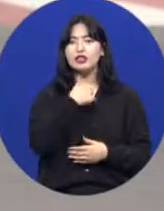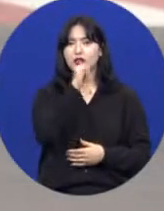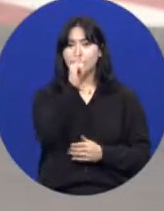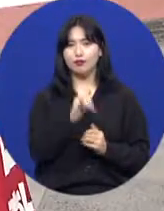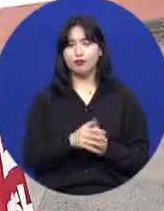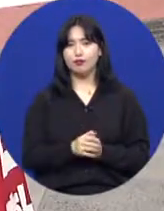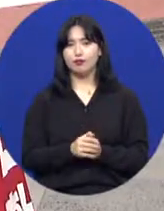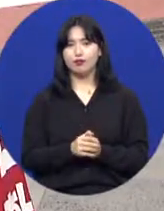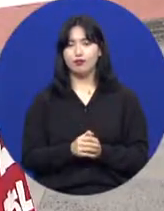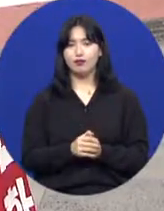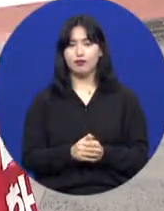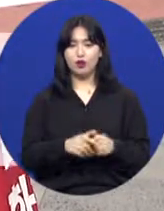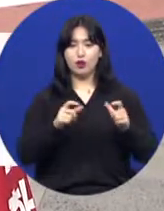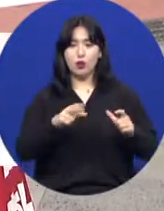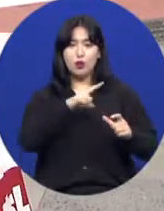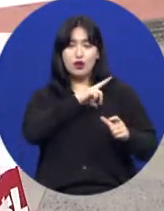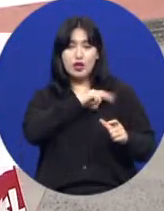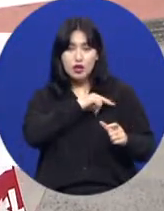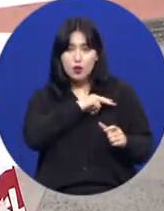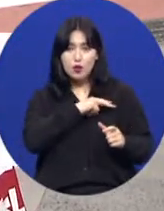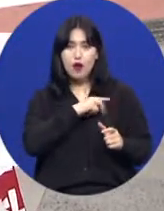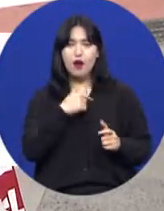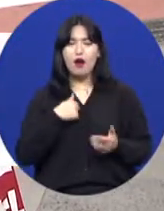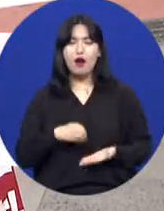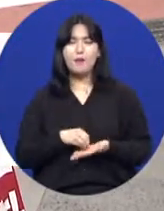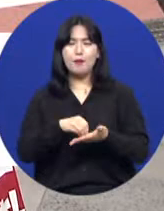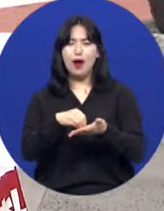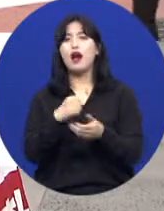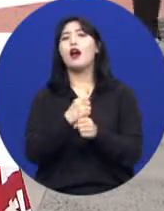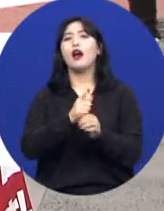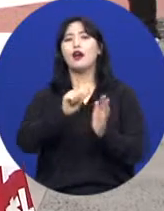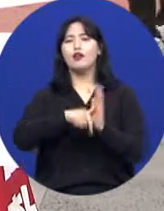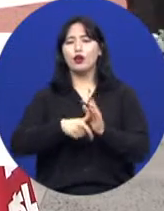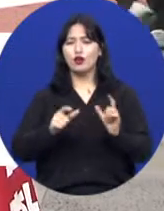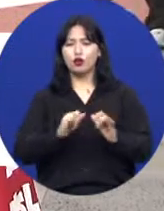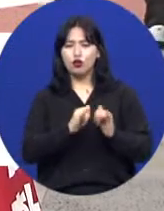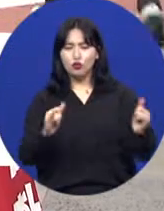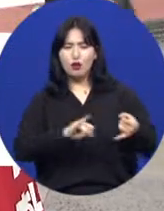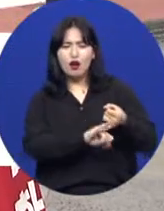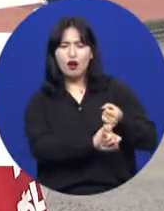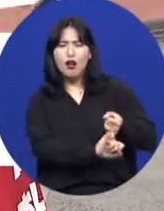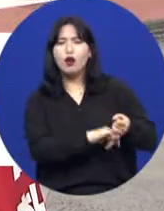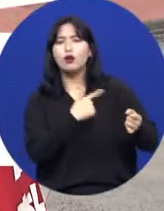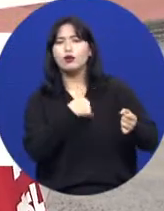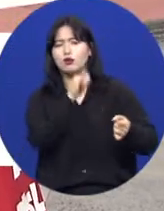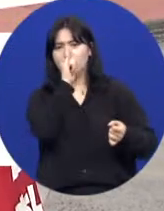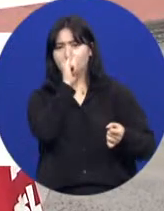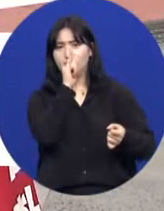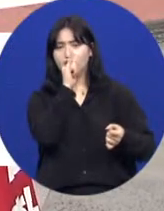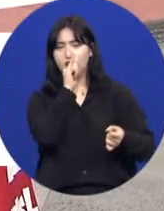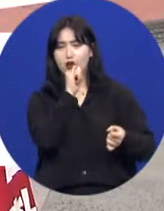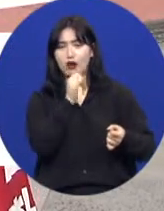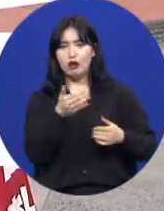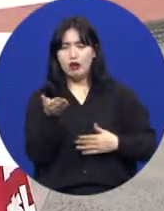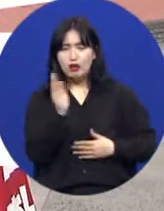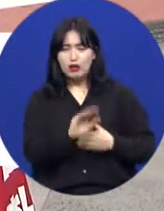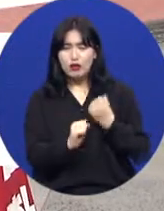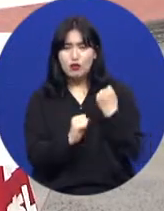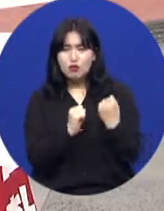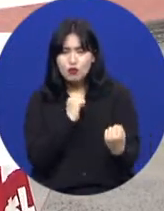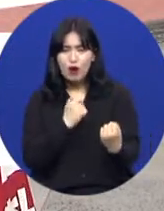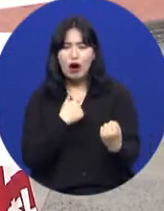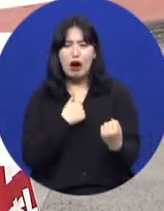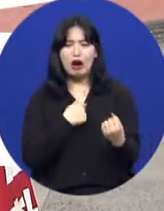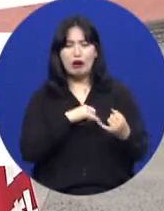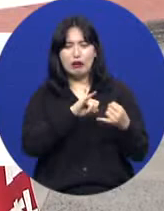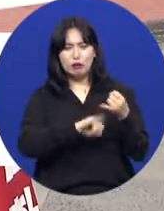있습니다. 도의회에 입성하면서 지역 주민들과의 약속이 있었습니다. 그럼에도 불구하고